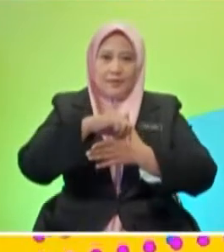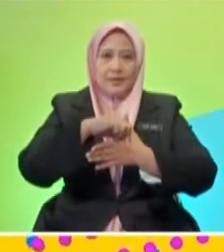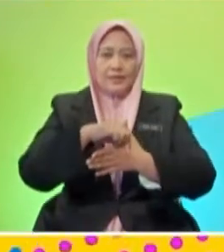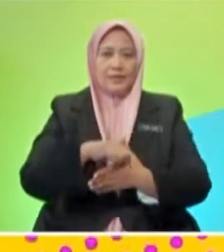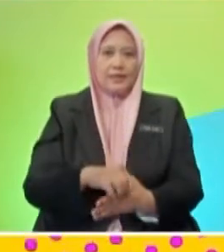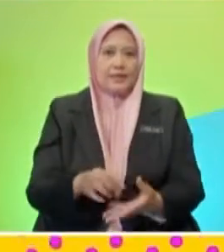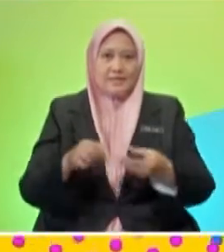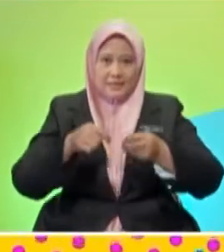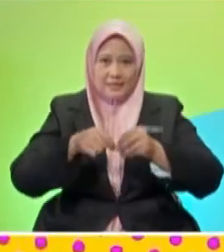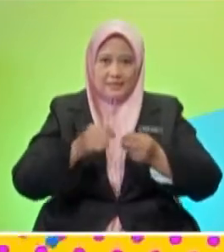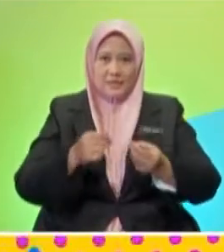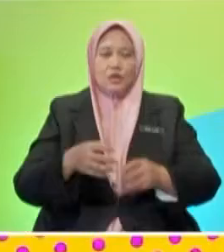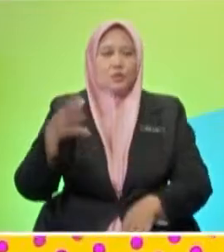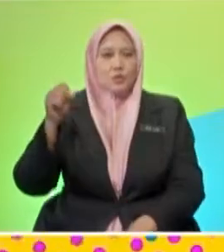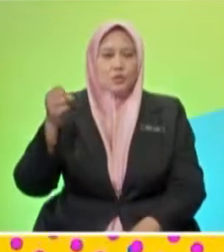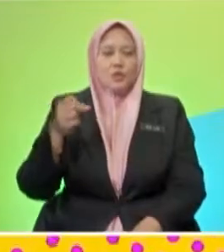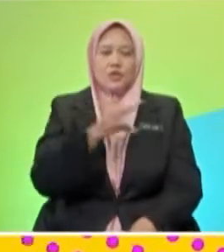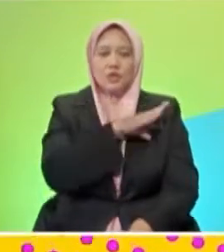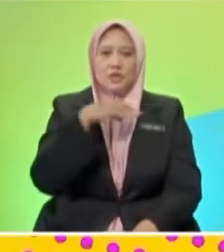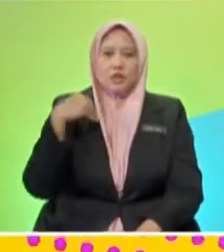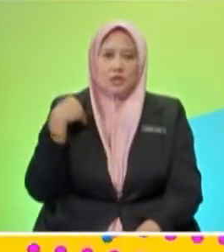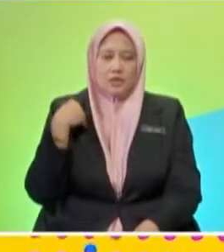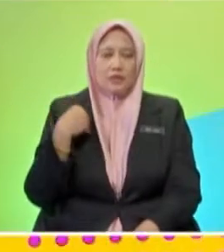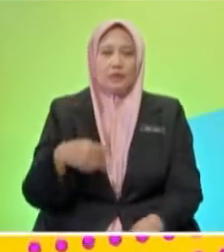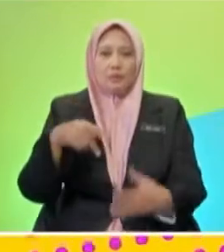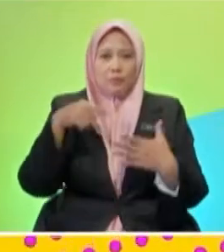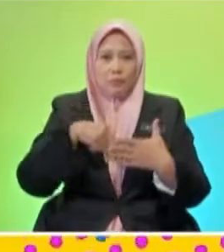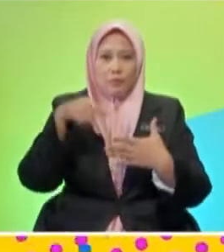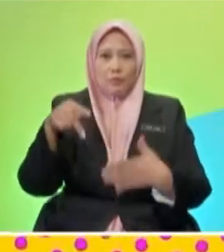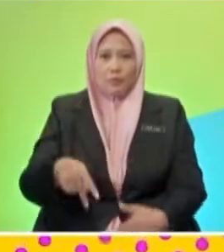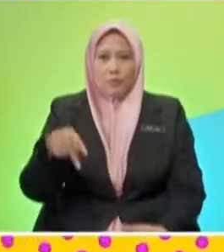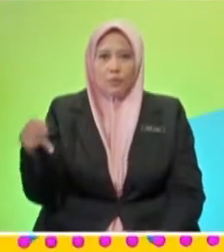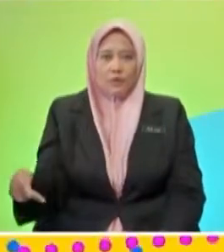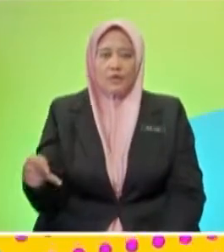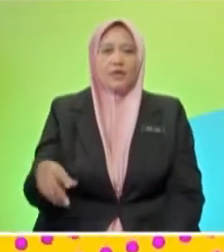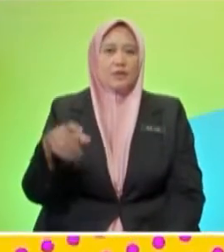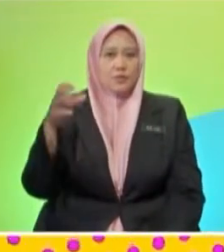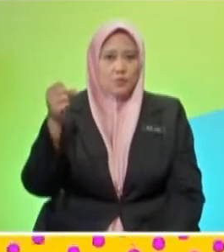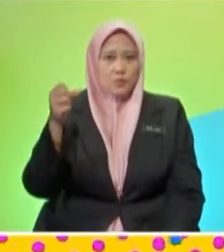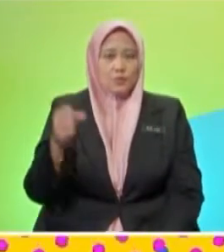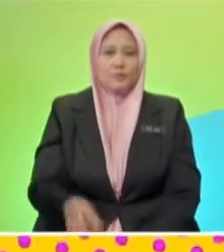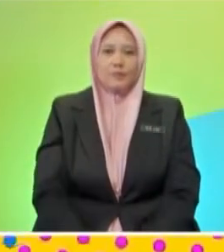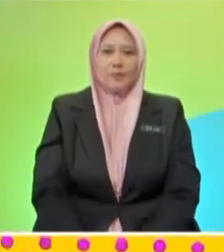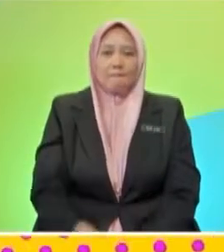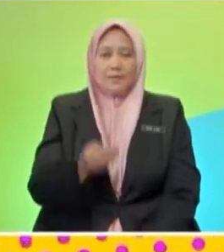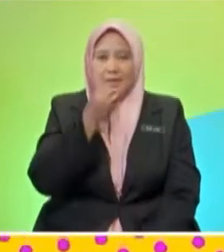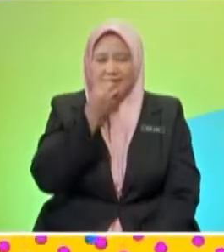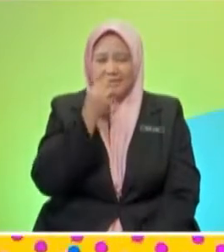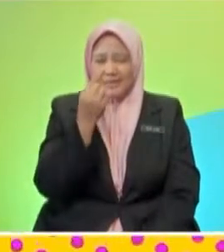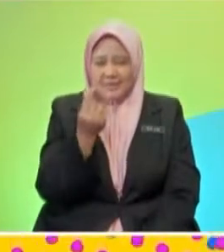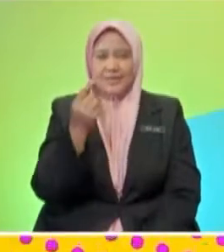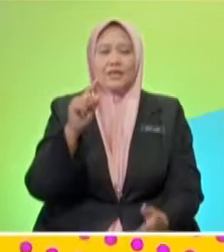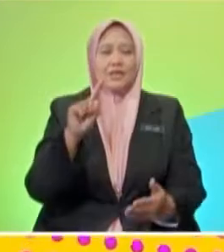kacang susu dan produk tenusu makan sedikit sahaja makanan tambahan antara